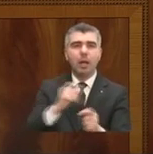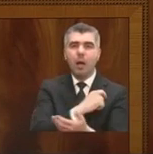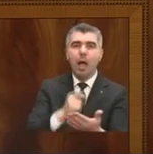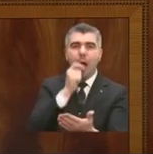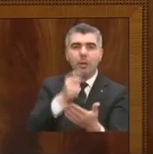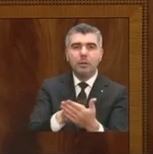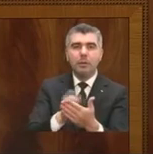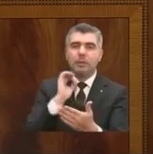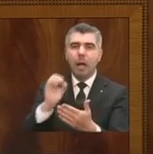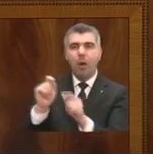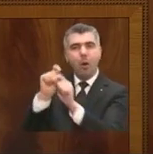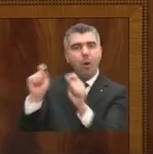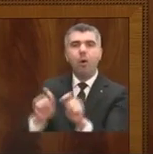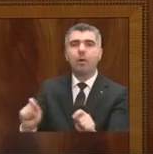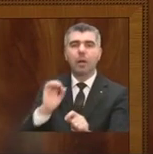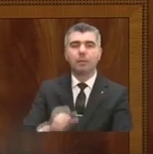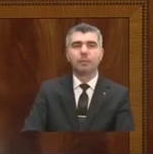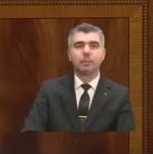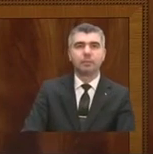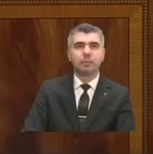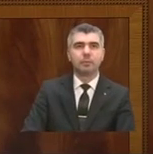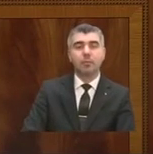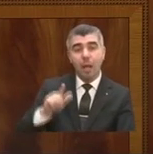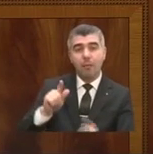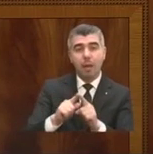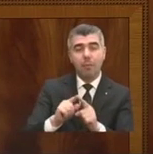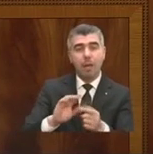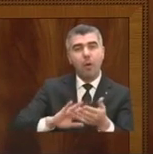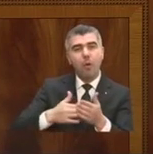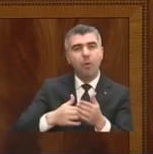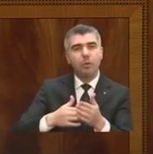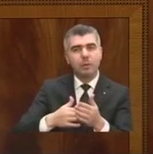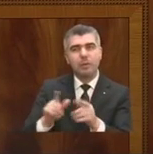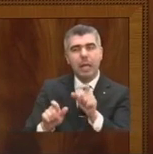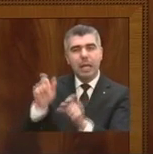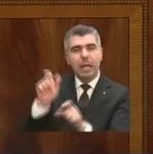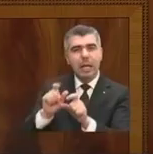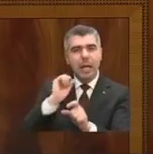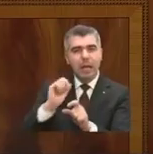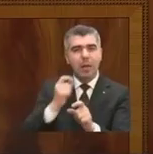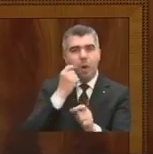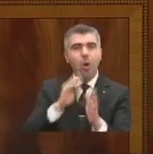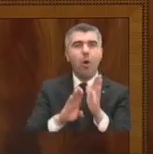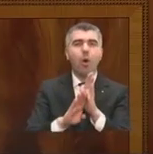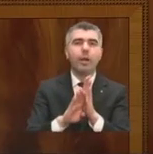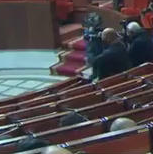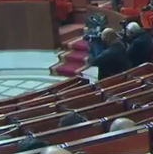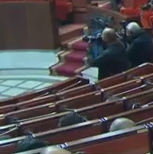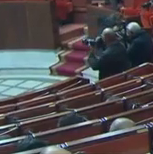باستقلالية السلطة القضائية من خلال التوظيف الرخيص لورقة حقوق